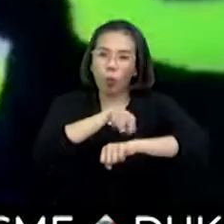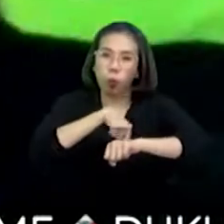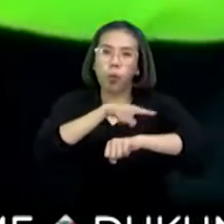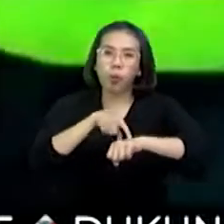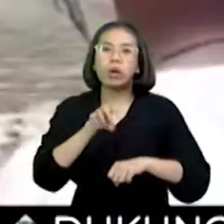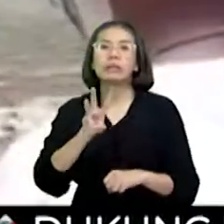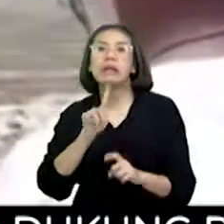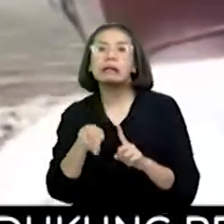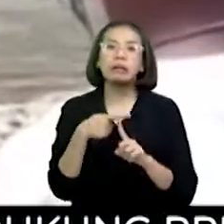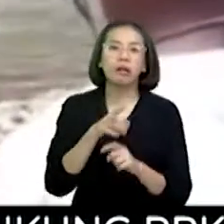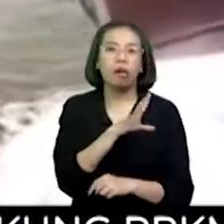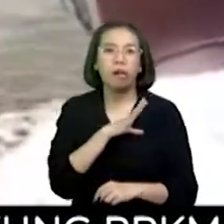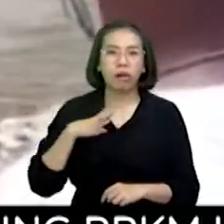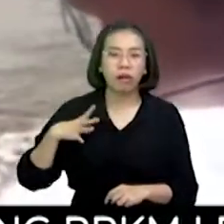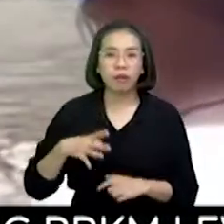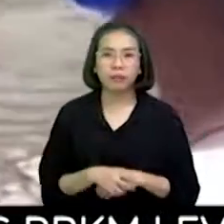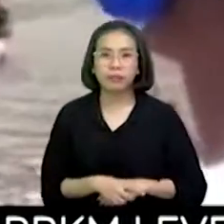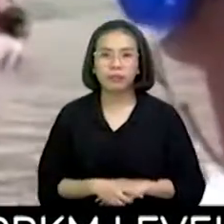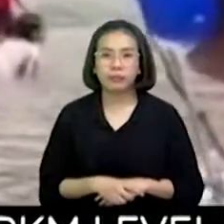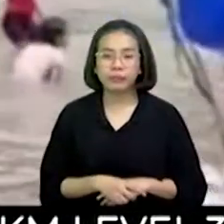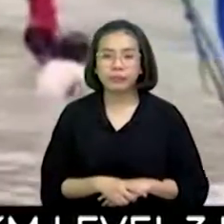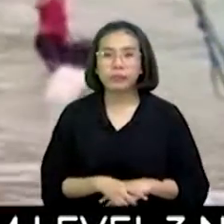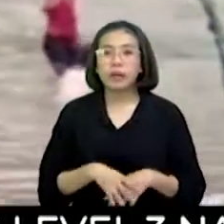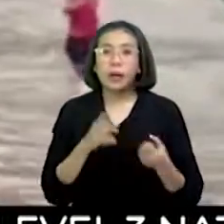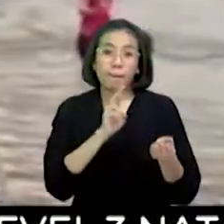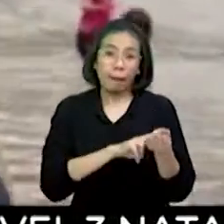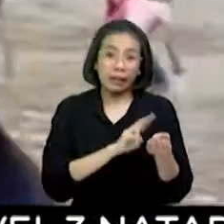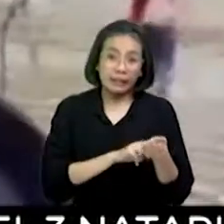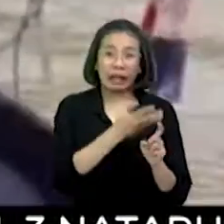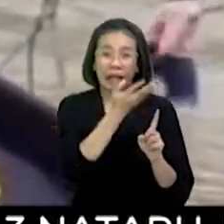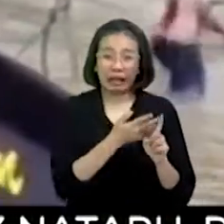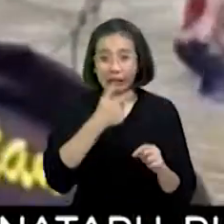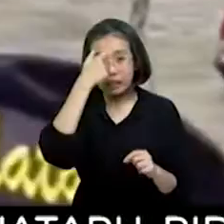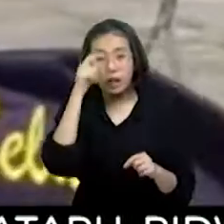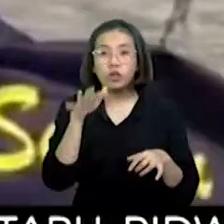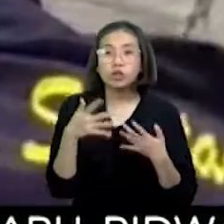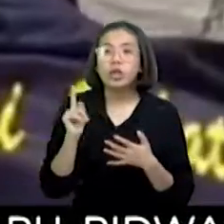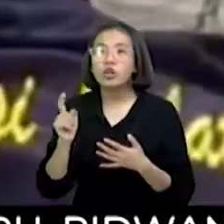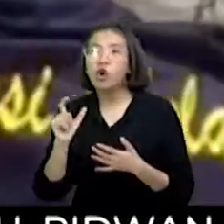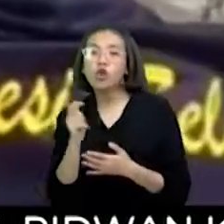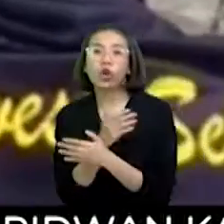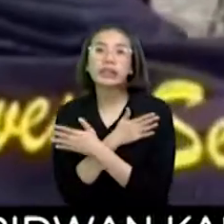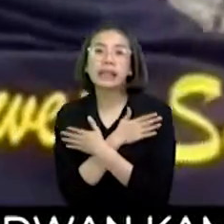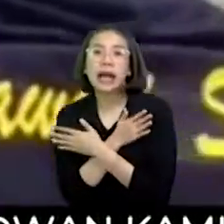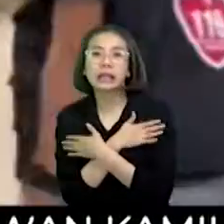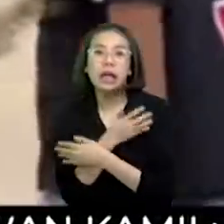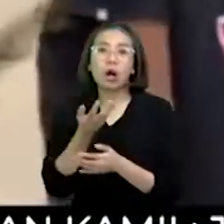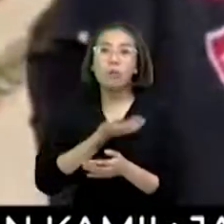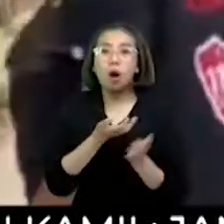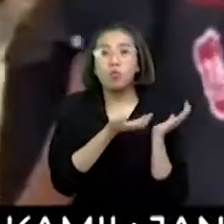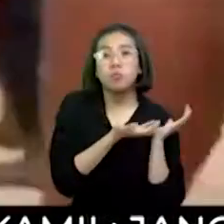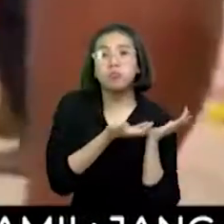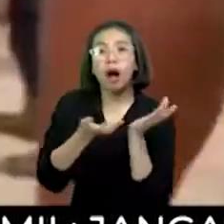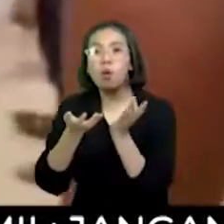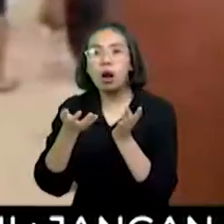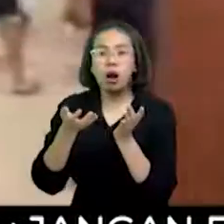jam perjalanan. Selain pasien rujukan, tak jarang rombongan pembawa jenazah yang hendak melintas